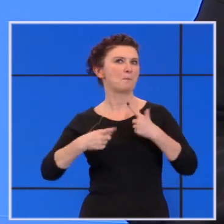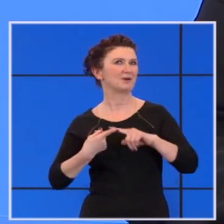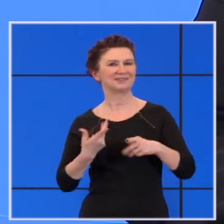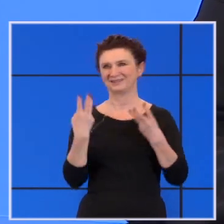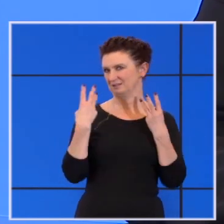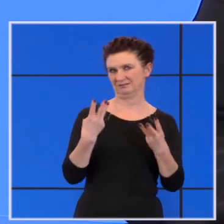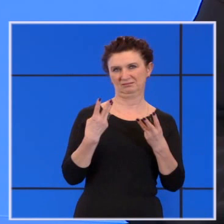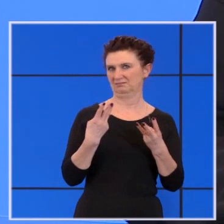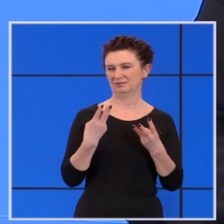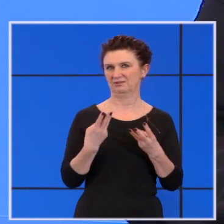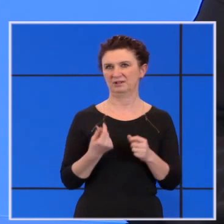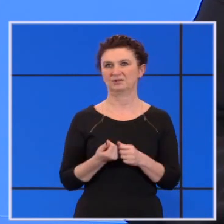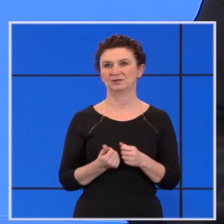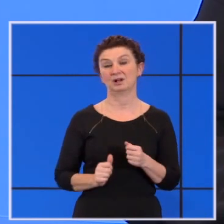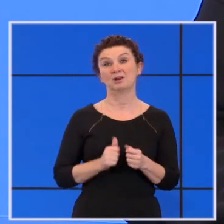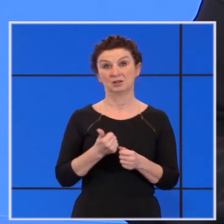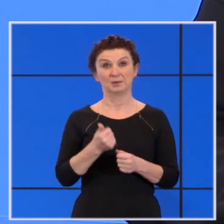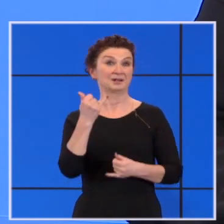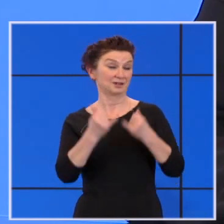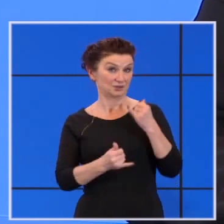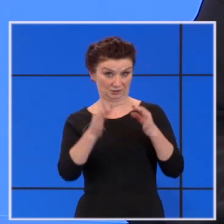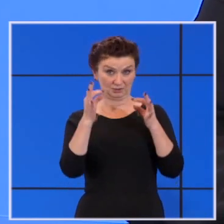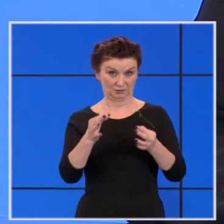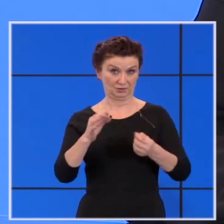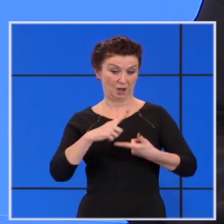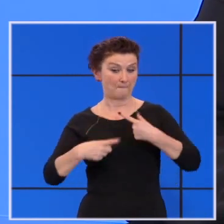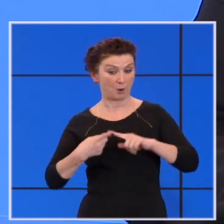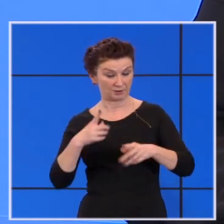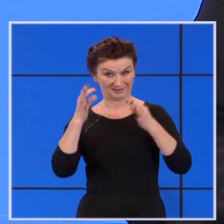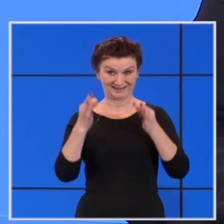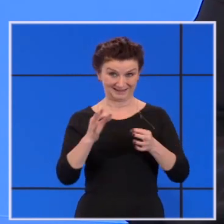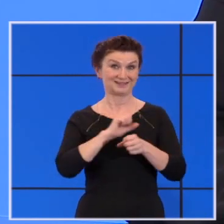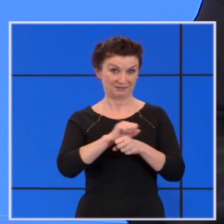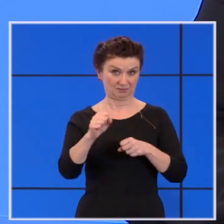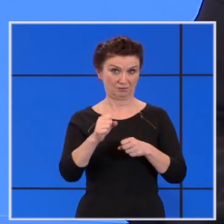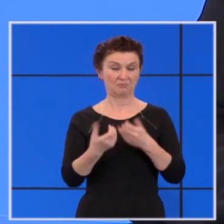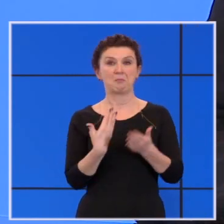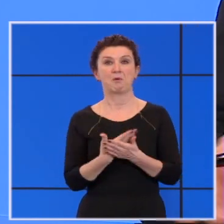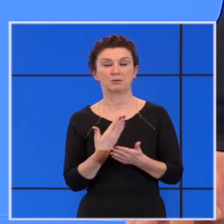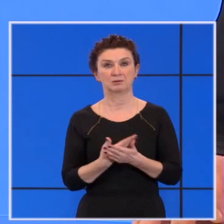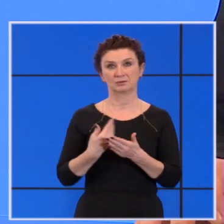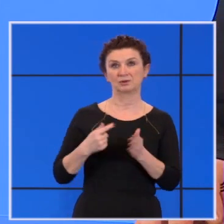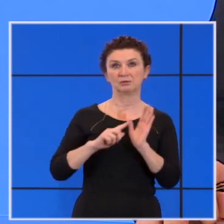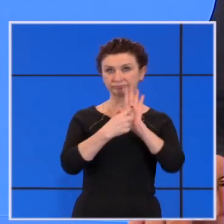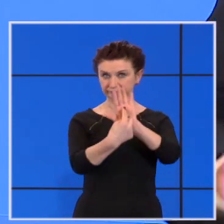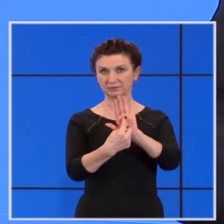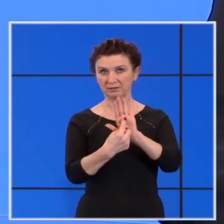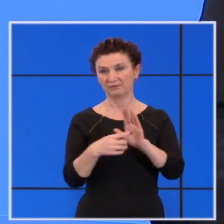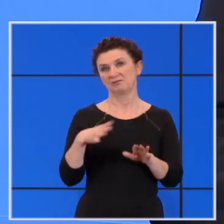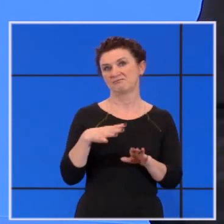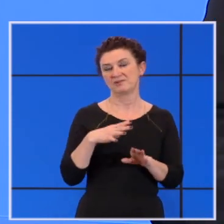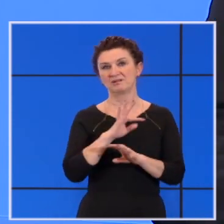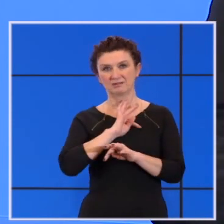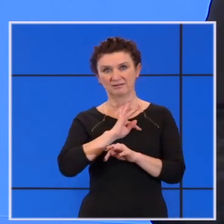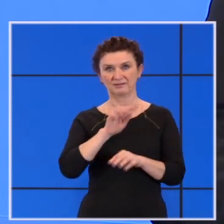jeśli dzisiaj politycy są po to, żeby reprezentować interesy swoich wyborców, to powinni to zrozumieć i wokół tego powinna być